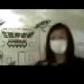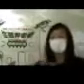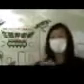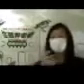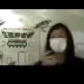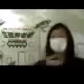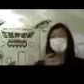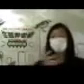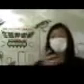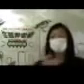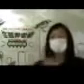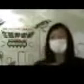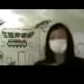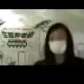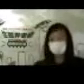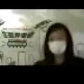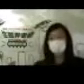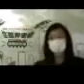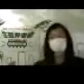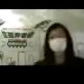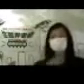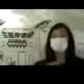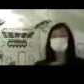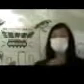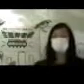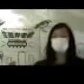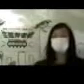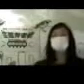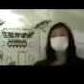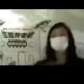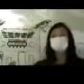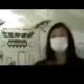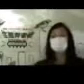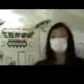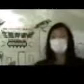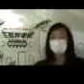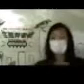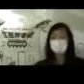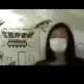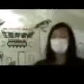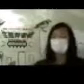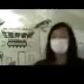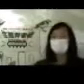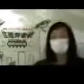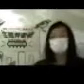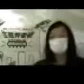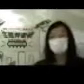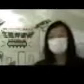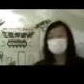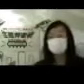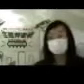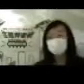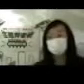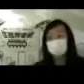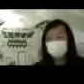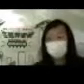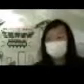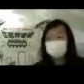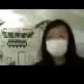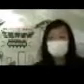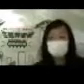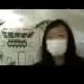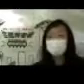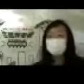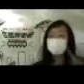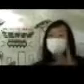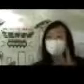咗一棵榕树，咁佢就佢生长到好似一个网咁样包围咗一棵秋枫树咁样嘅。